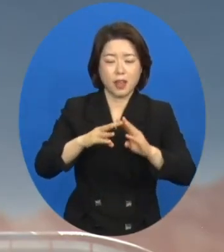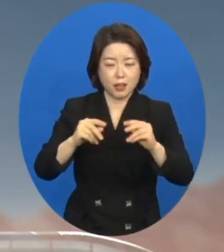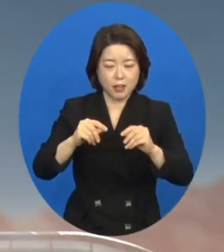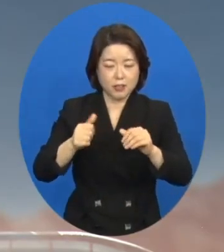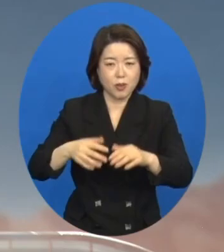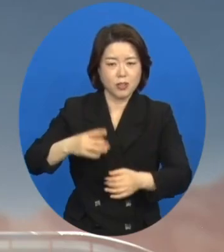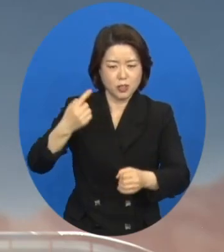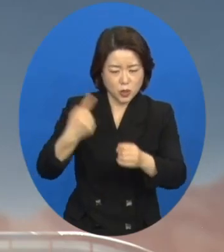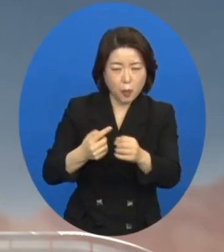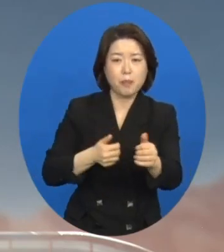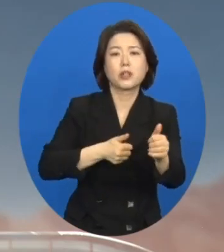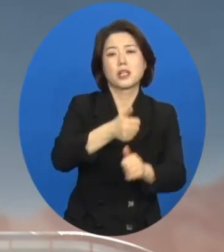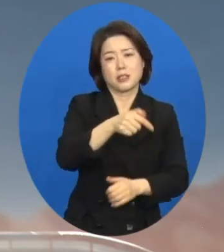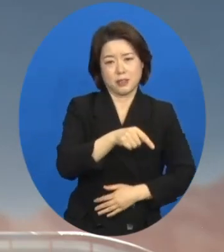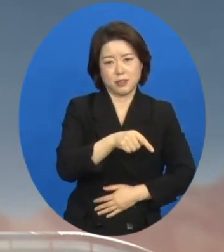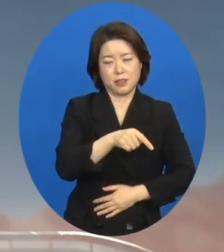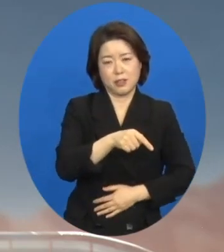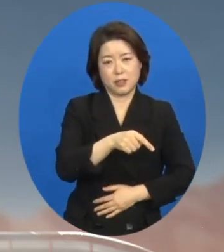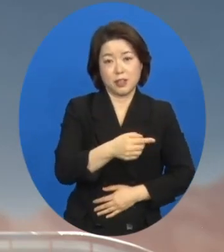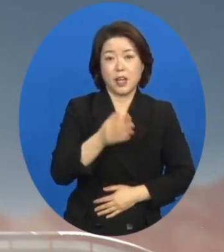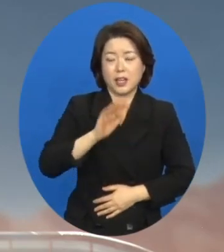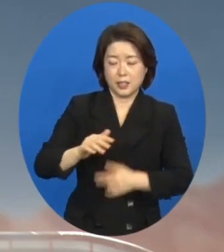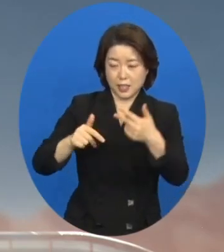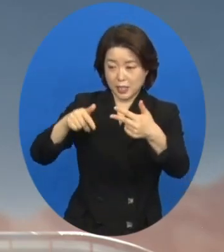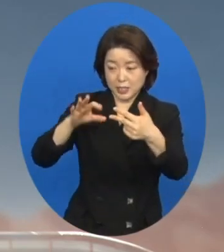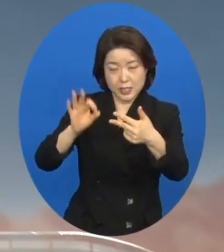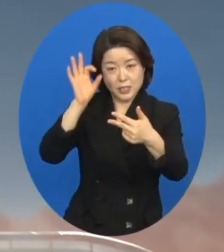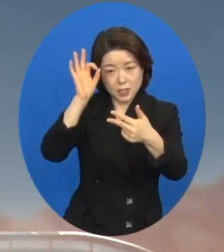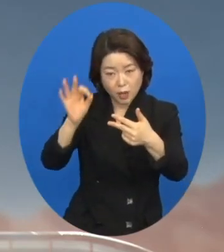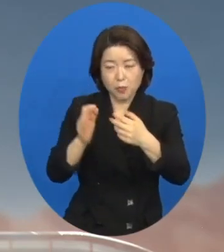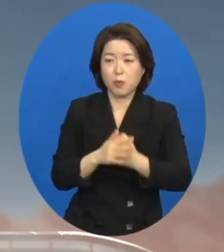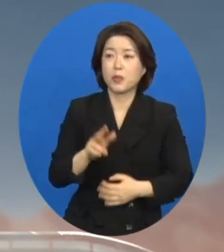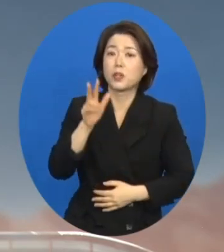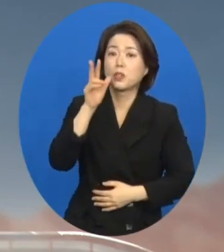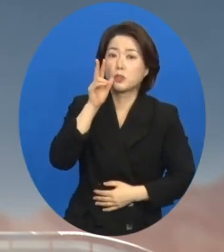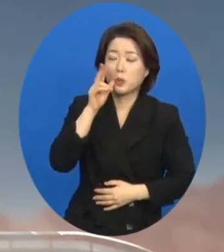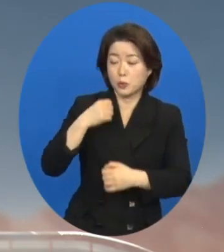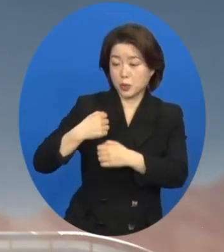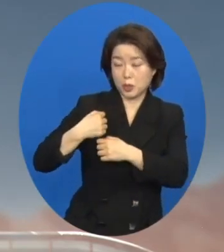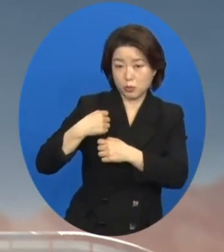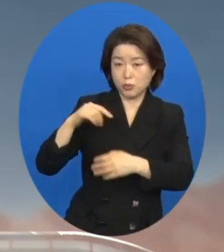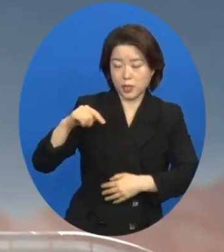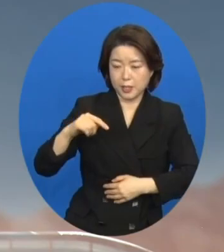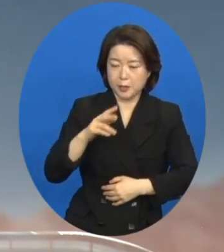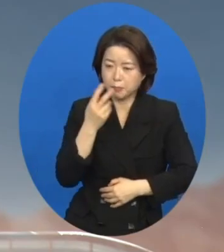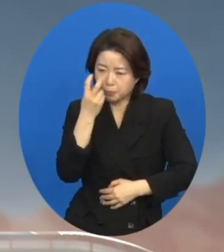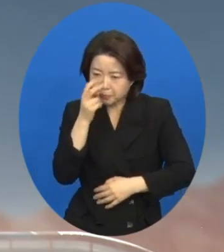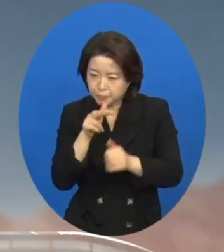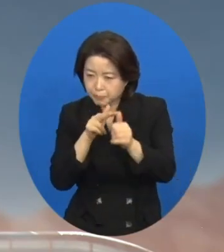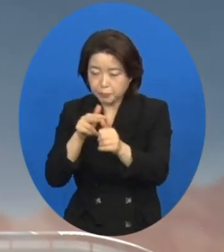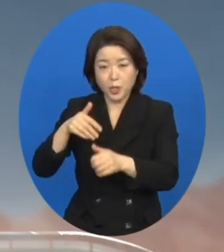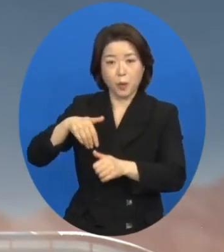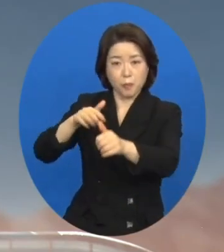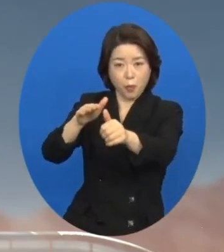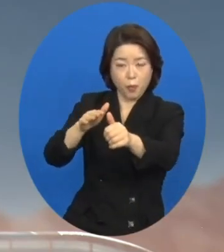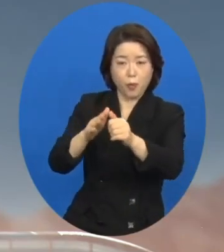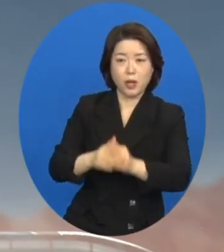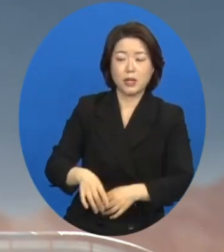승리입니다. 근데 7장에 보면 여호수아 군대들이 정탐을 보내죠. 아이성이 전투를 보냈다가